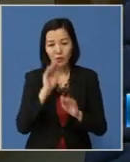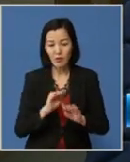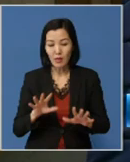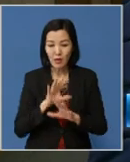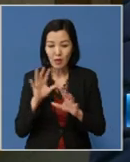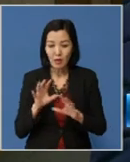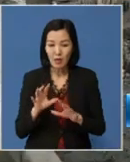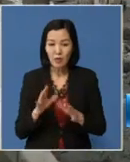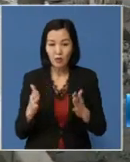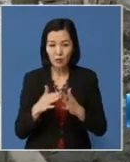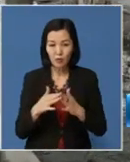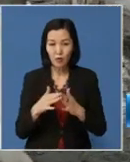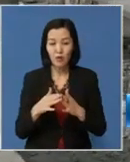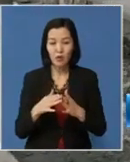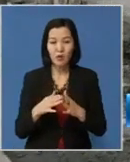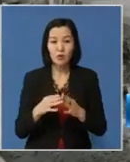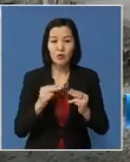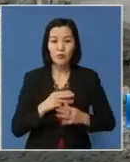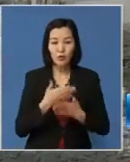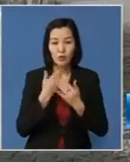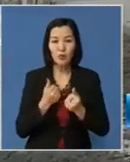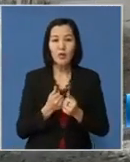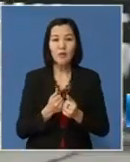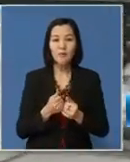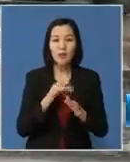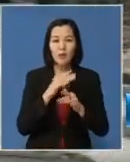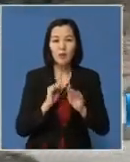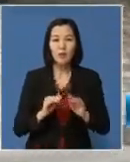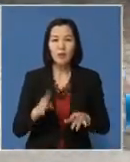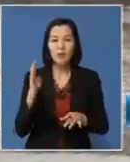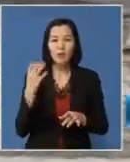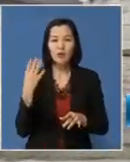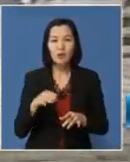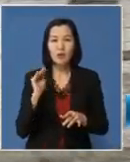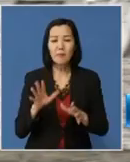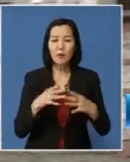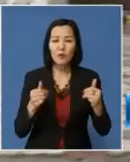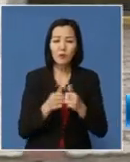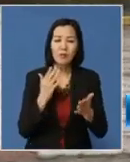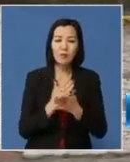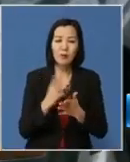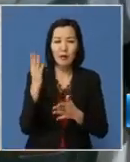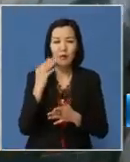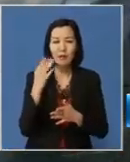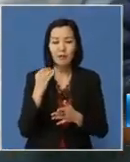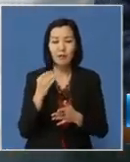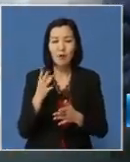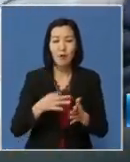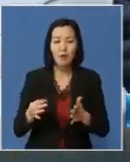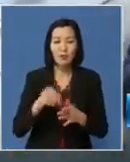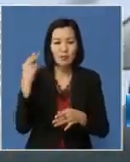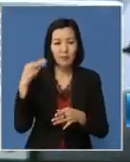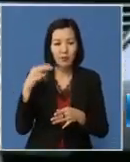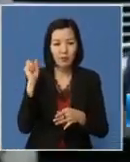2-де. Меруерт сияқты қазір елімізде көп балалы 340000 отбасы бар. Соның 40000-ы Алматы облысында. Президент